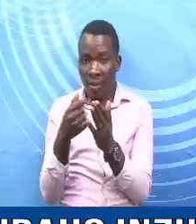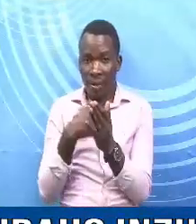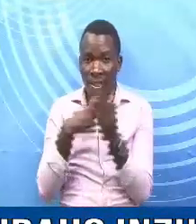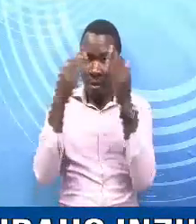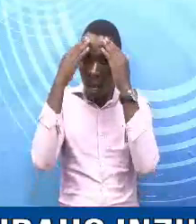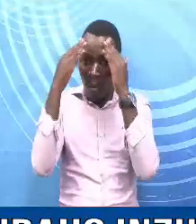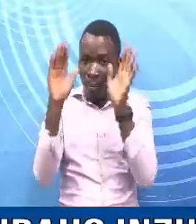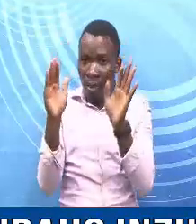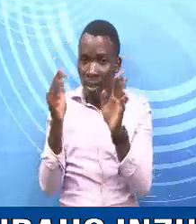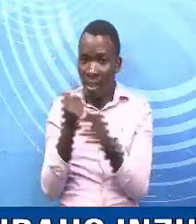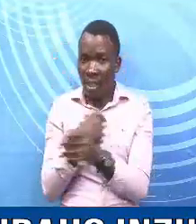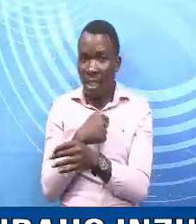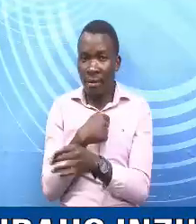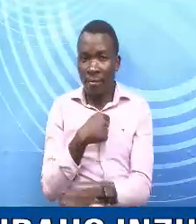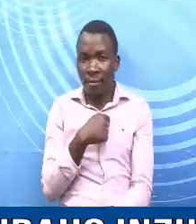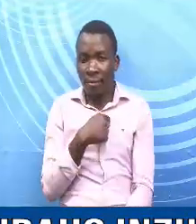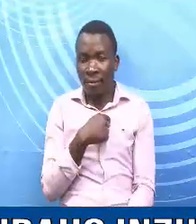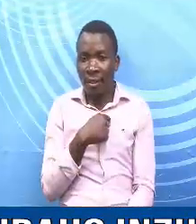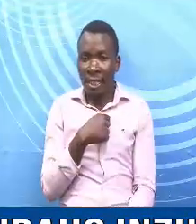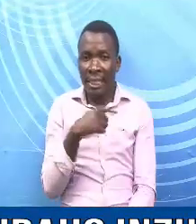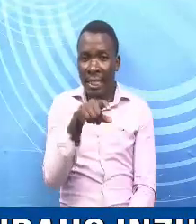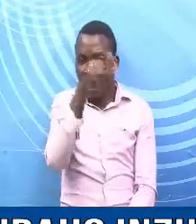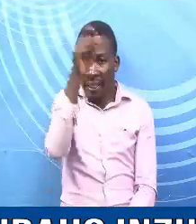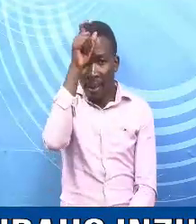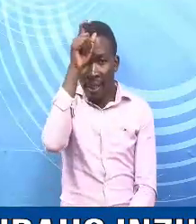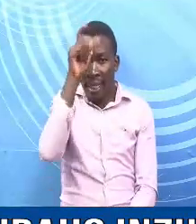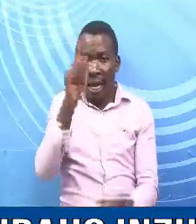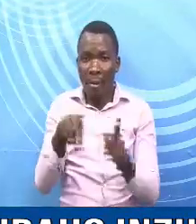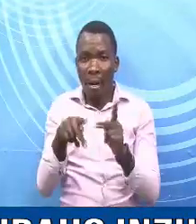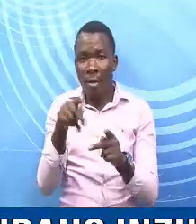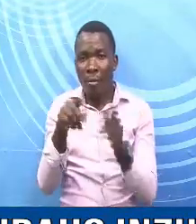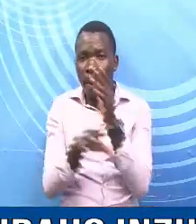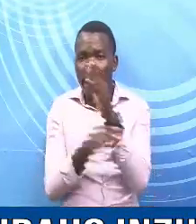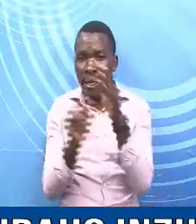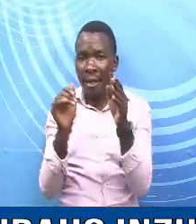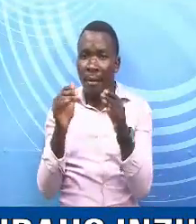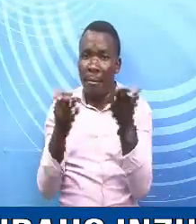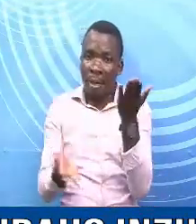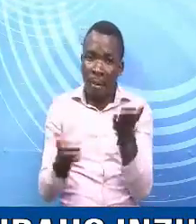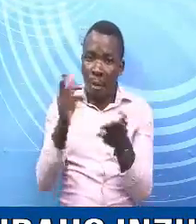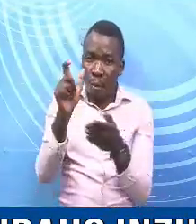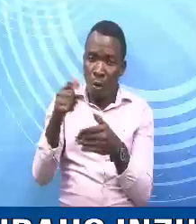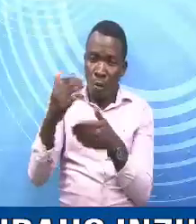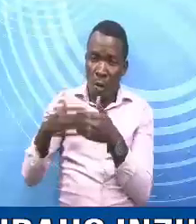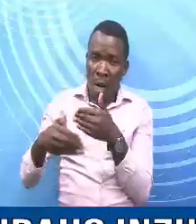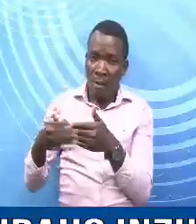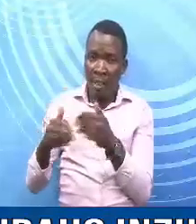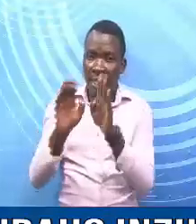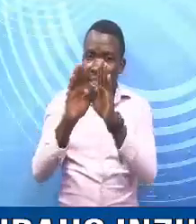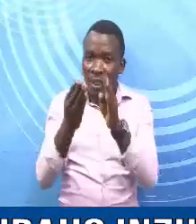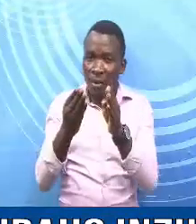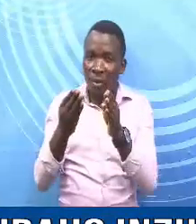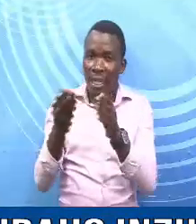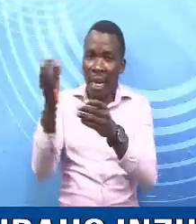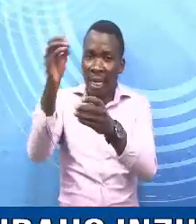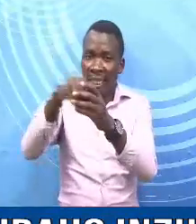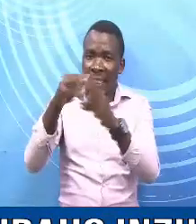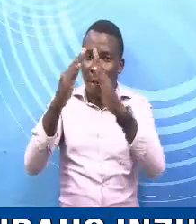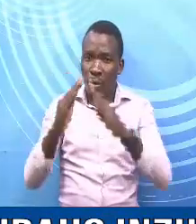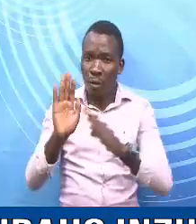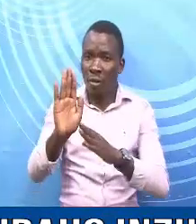njye nibaza abantu bariba keretse niba ari umuntu waha hafi wenda inzugi agahita zishyira nko mu nzu